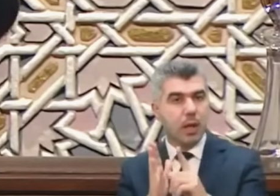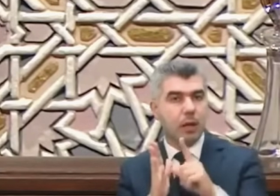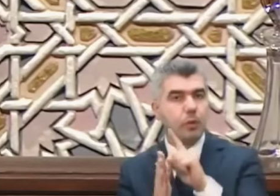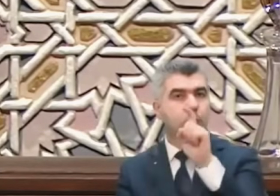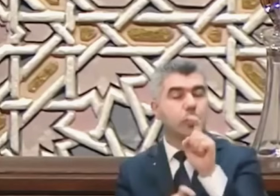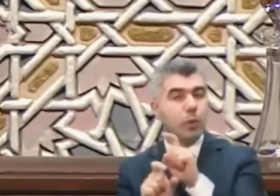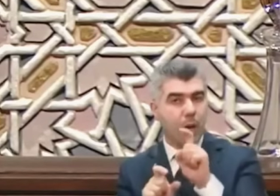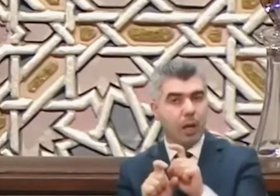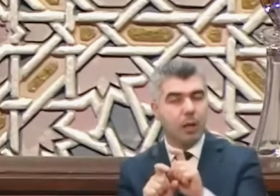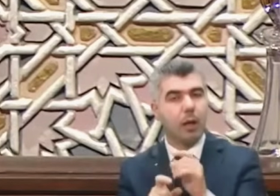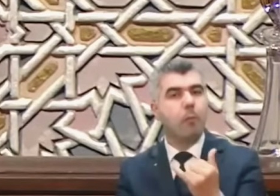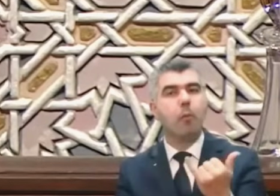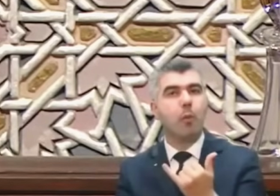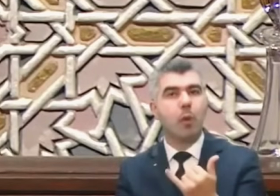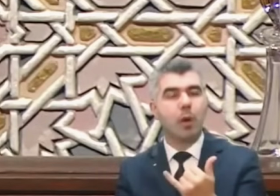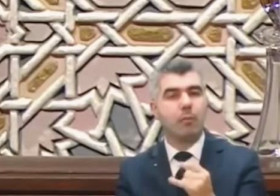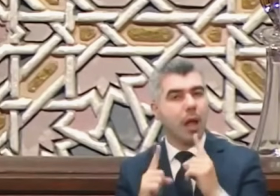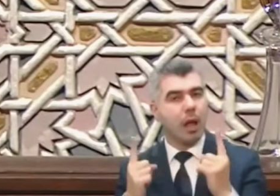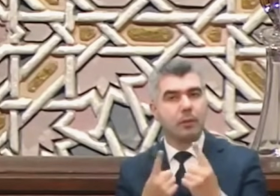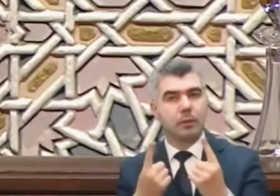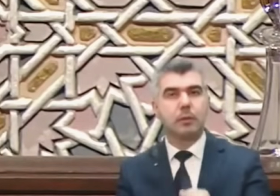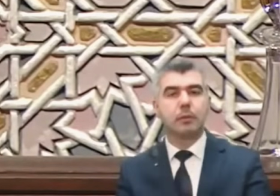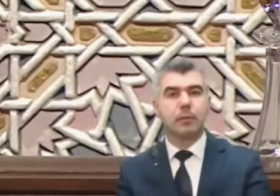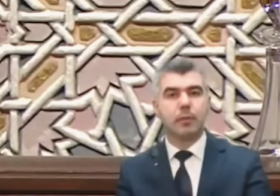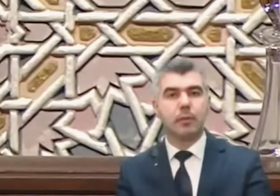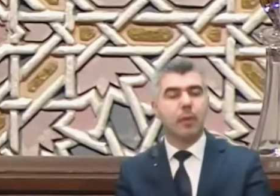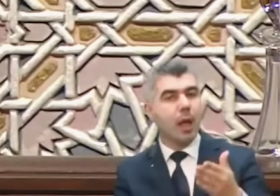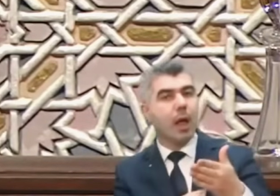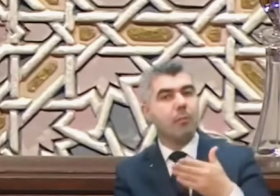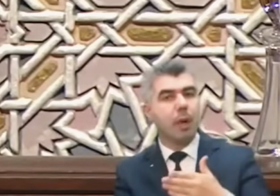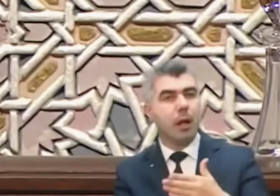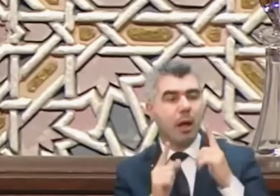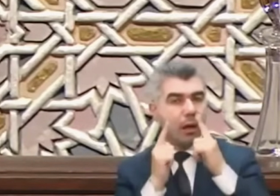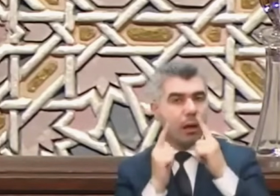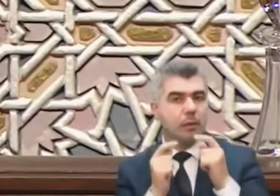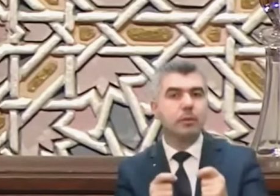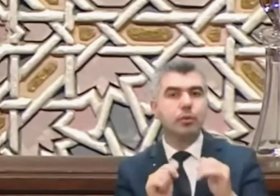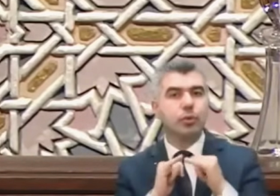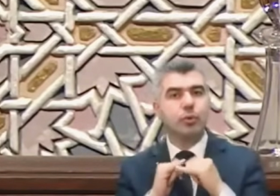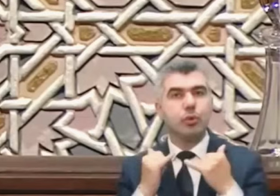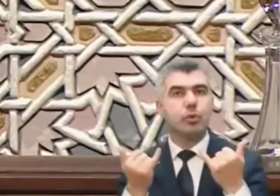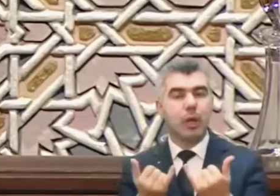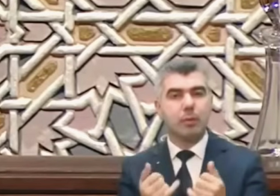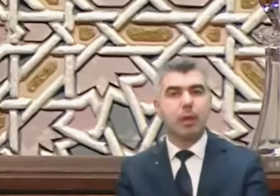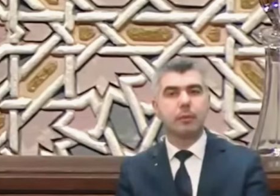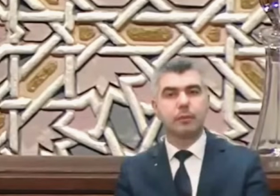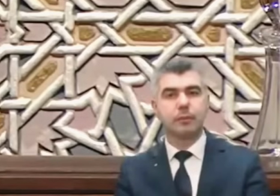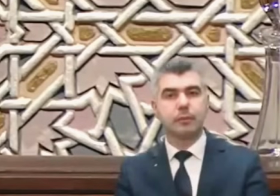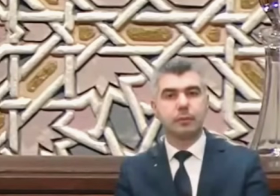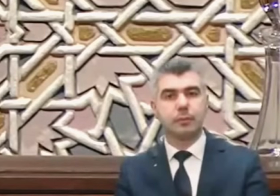راه ولات قاعدة. أرجعوا للجلسات كلها ولات، وما بغيتش نقول هذا، راه